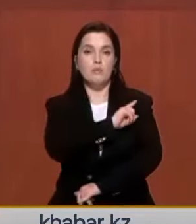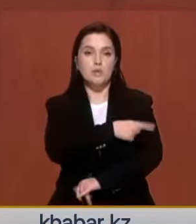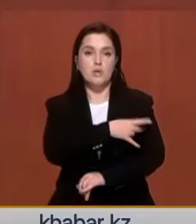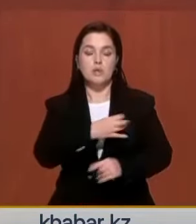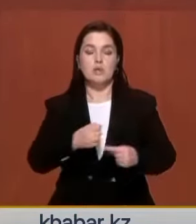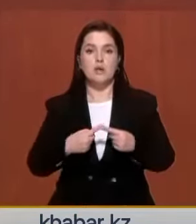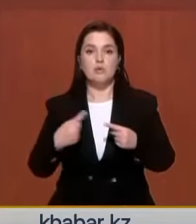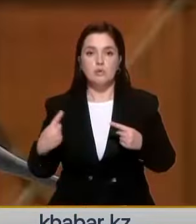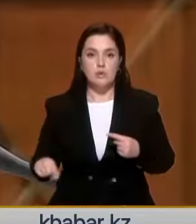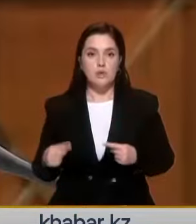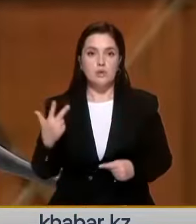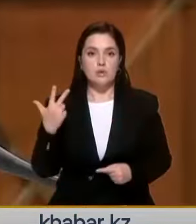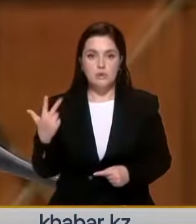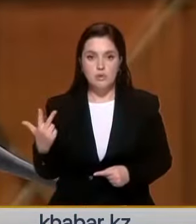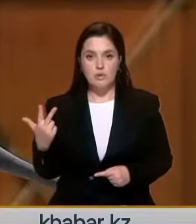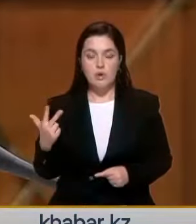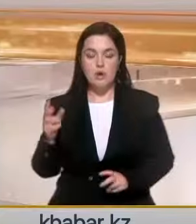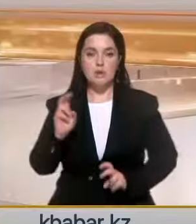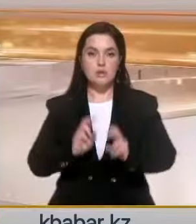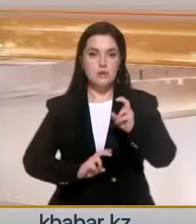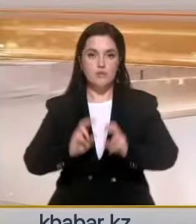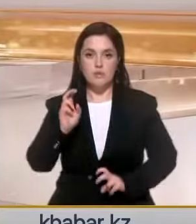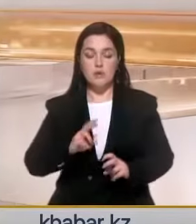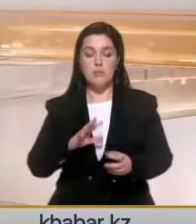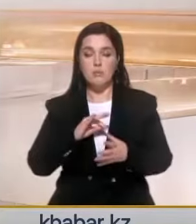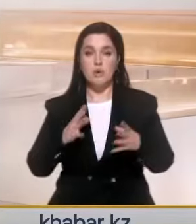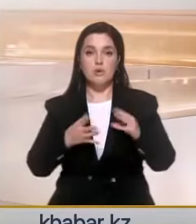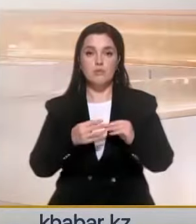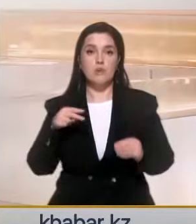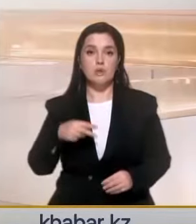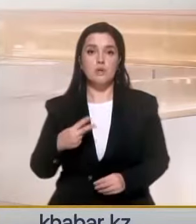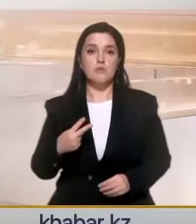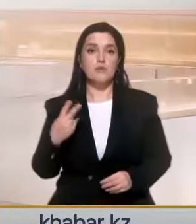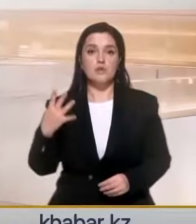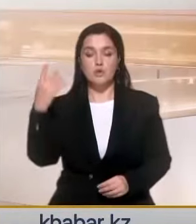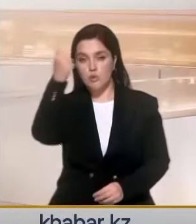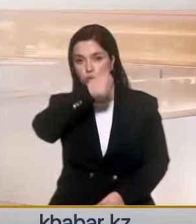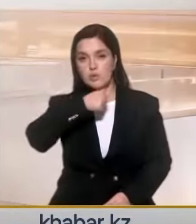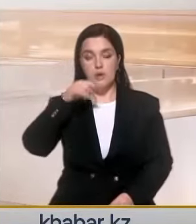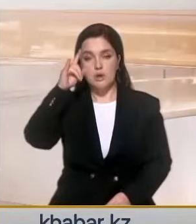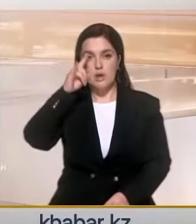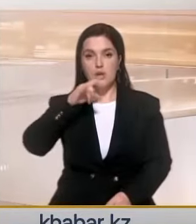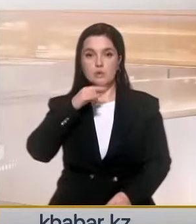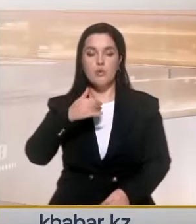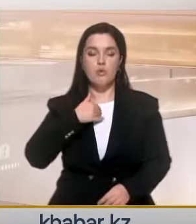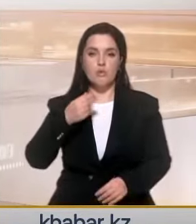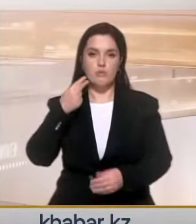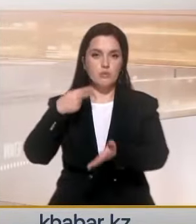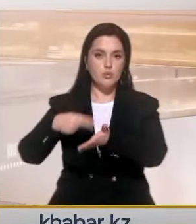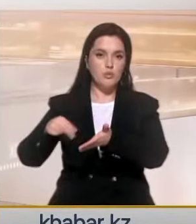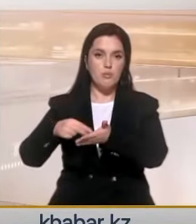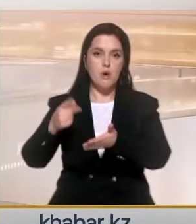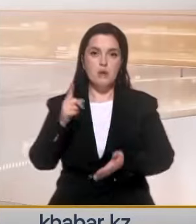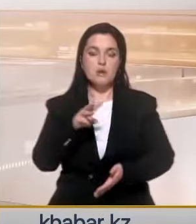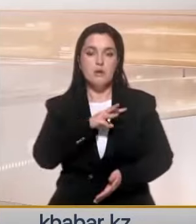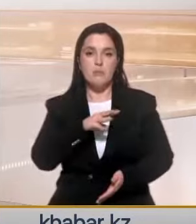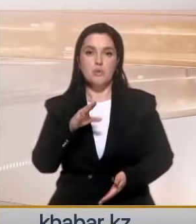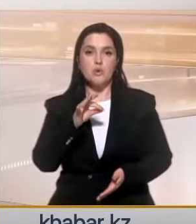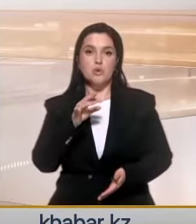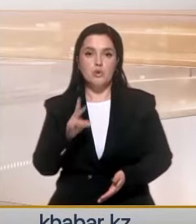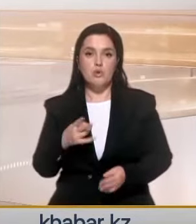наших трёх заводах по итогам 2024 года Казахстан намерен импортировать из России 1 млн тонн светлых